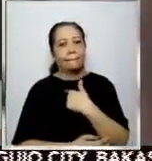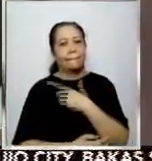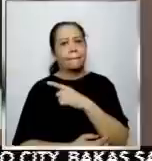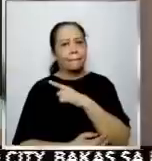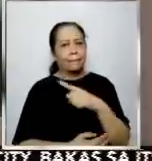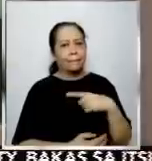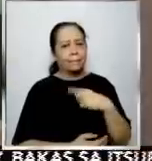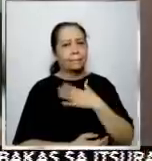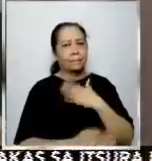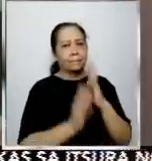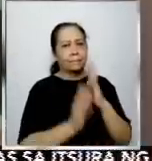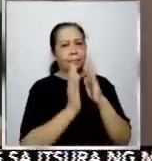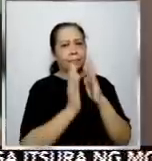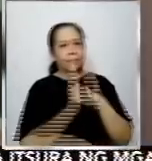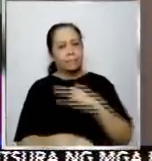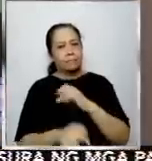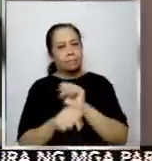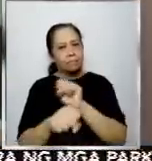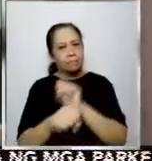sana para po